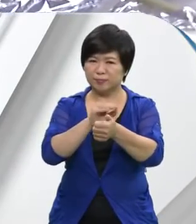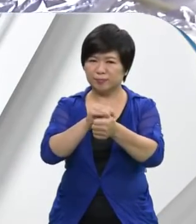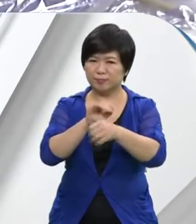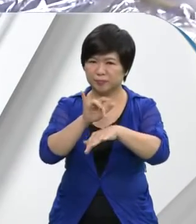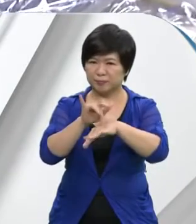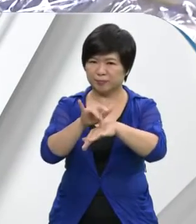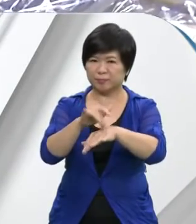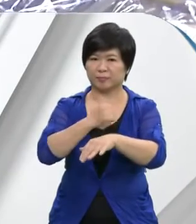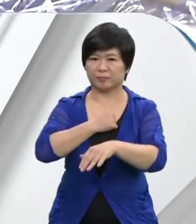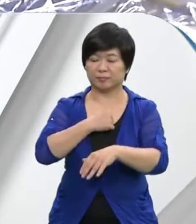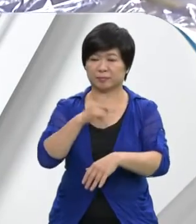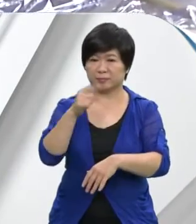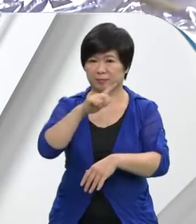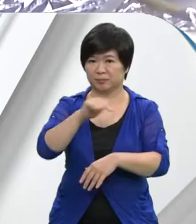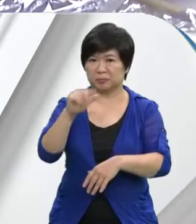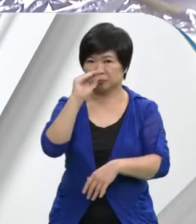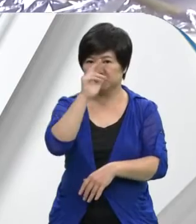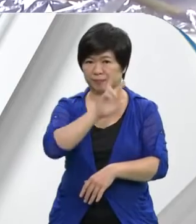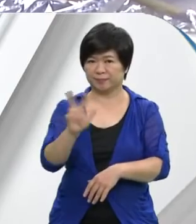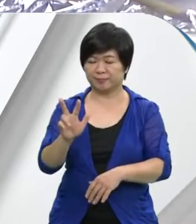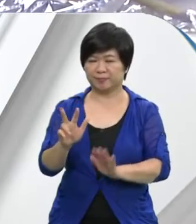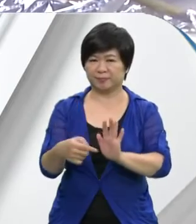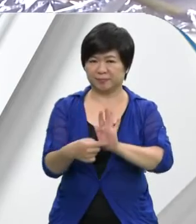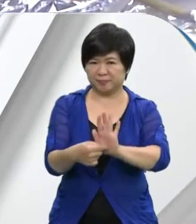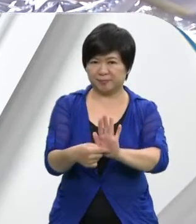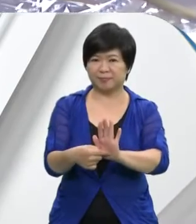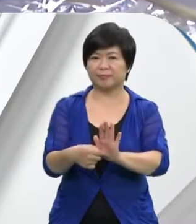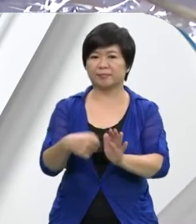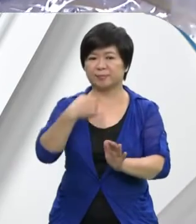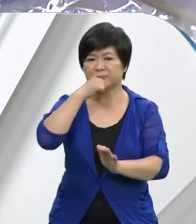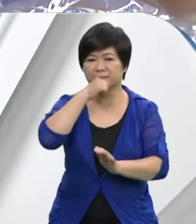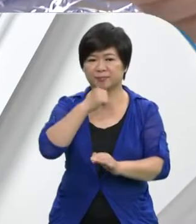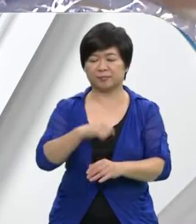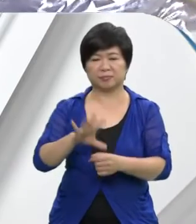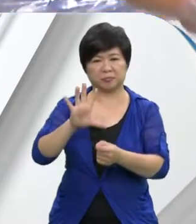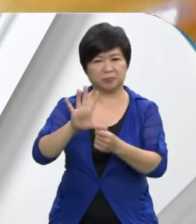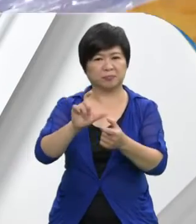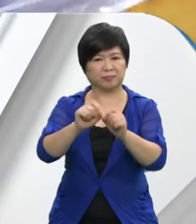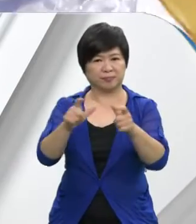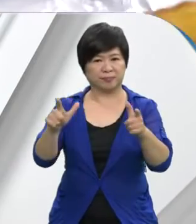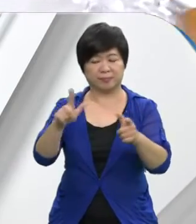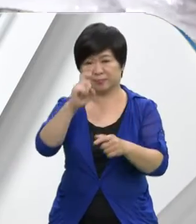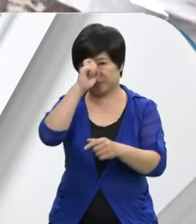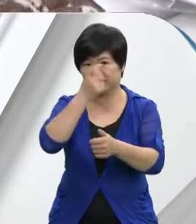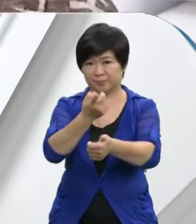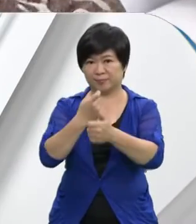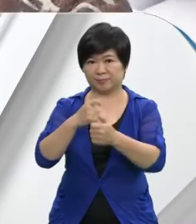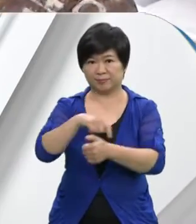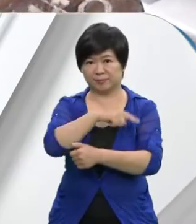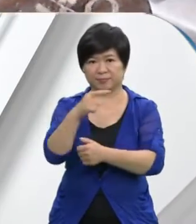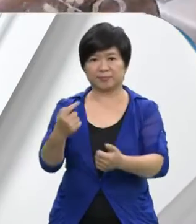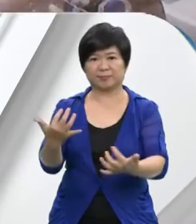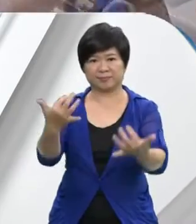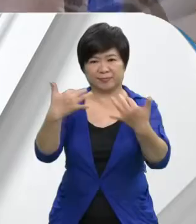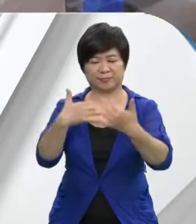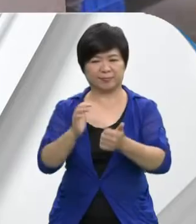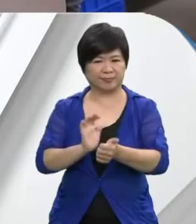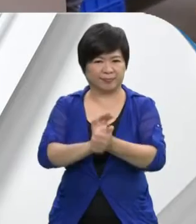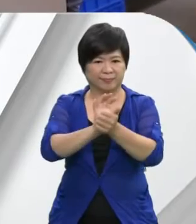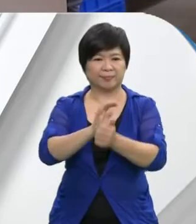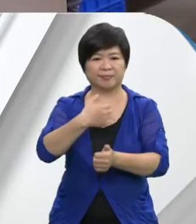了解色彩的提升，进一步来推广台湾的五谷杂粮，希望向韩国多年强化来支持